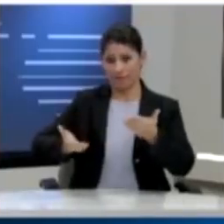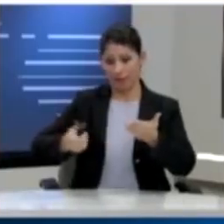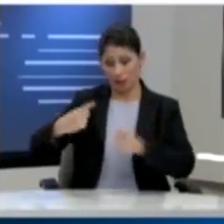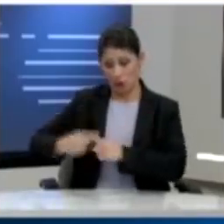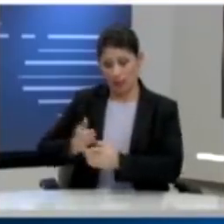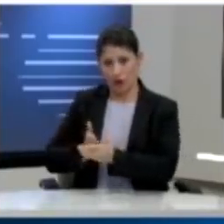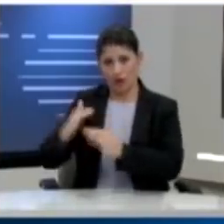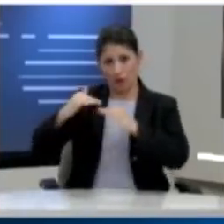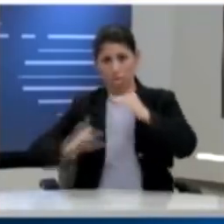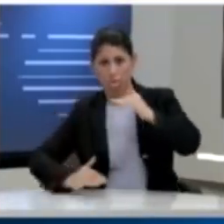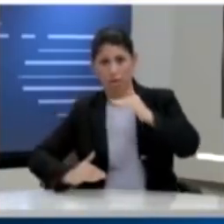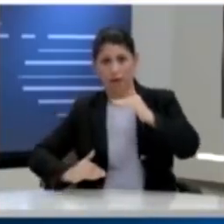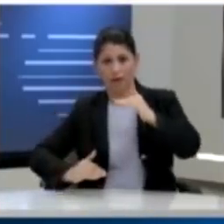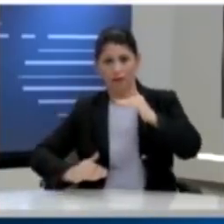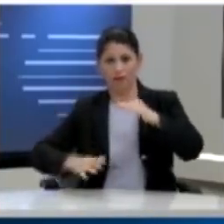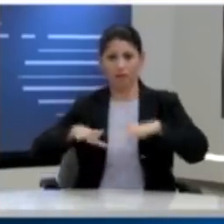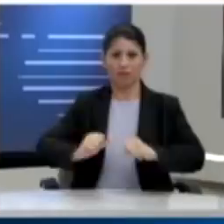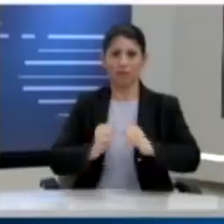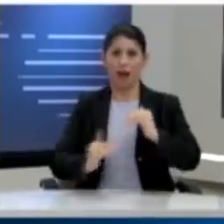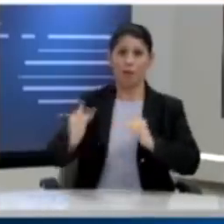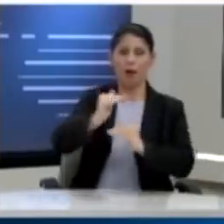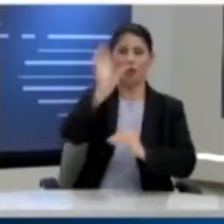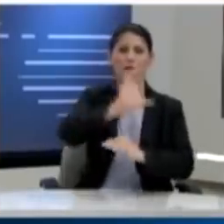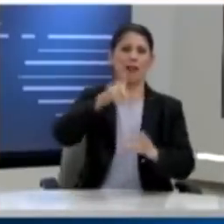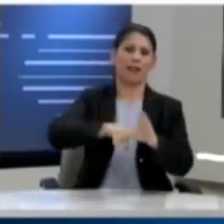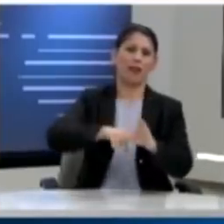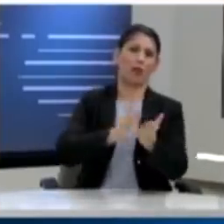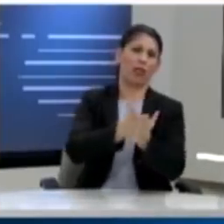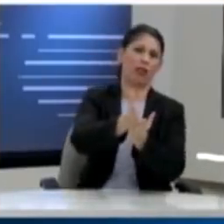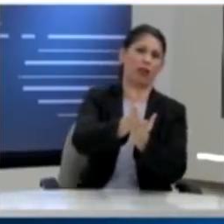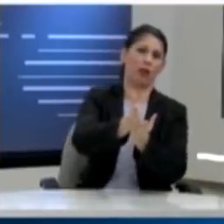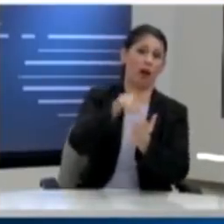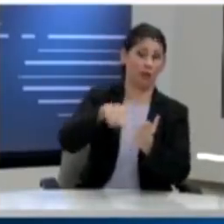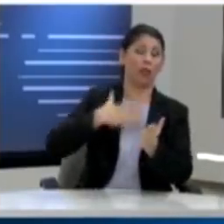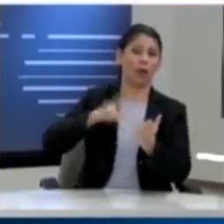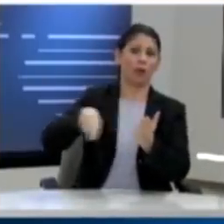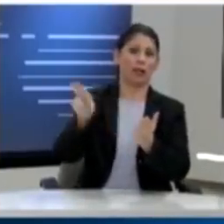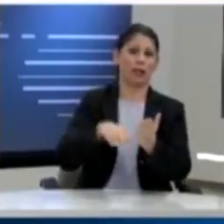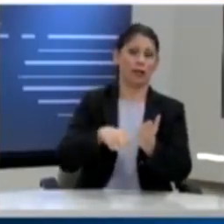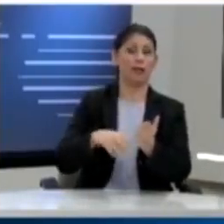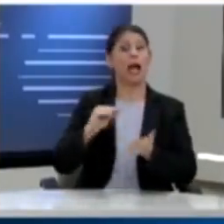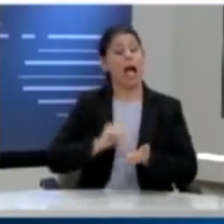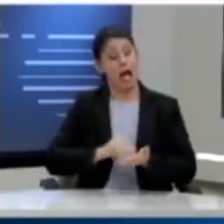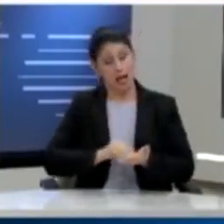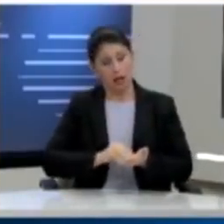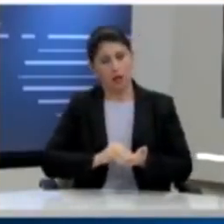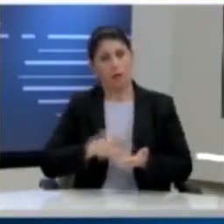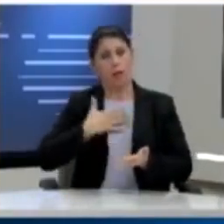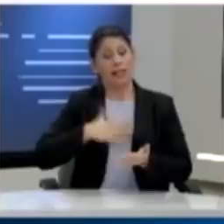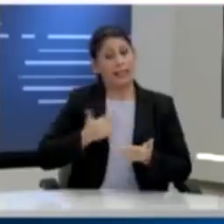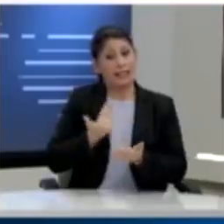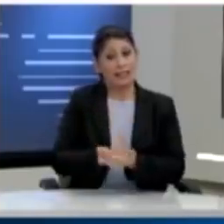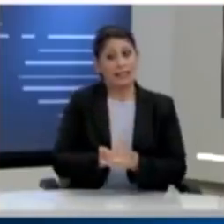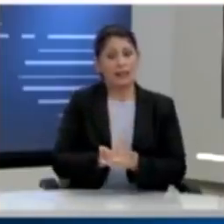δικαίου. Ένας άλλος βασικός άξονας της πρότασής μας αφορά τη διεύρυνση κοινωνικών,